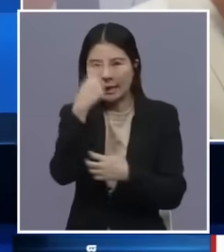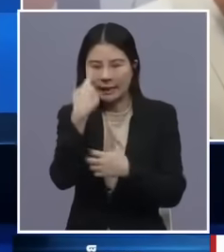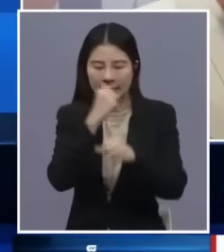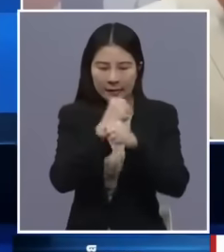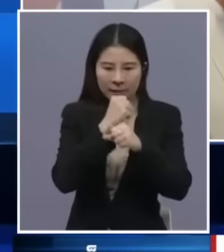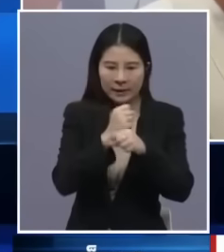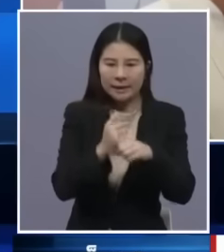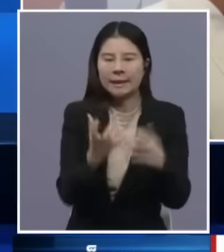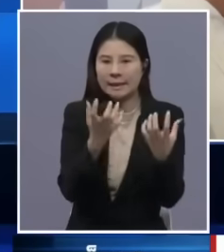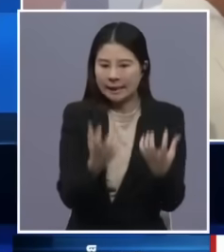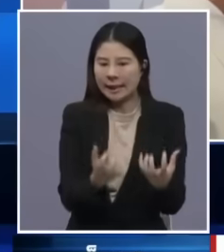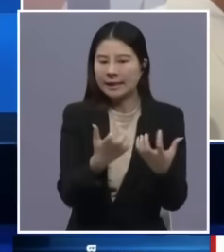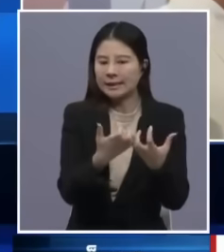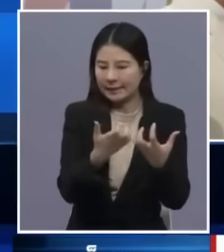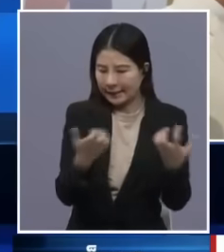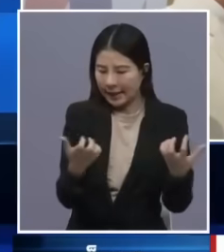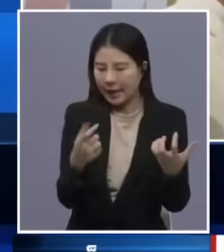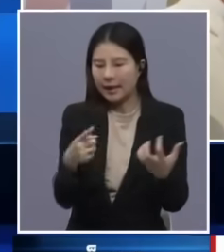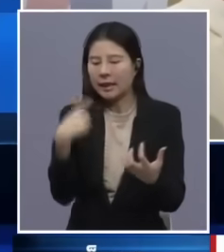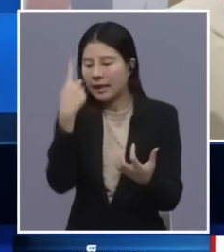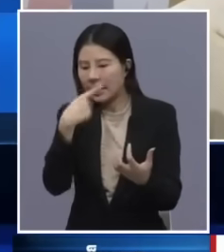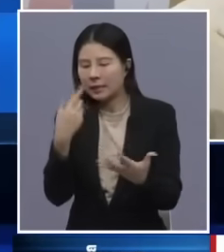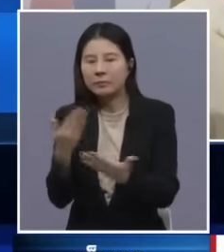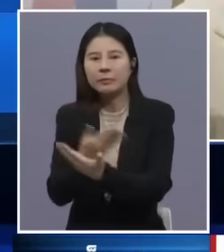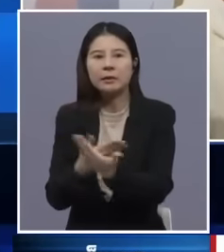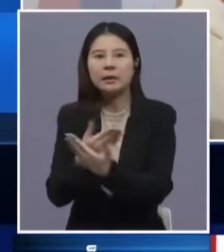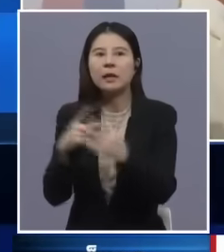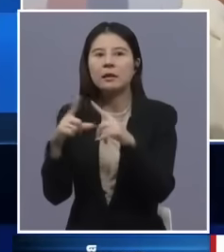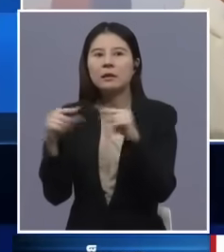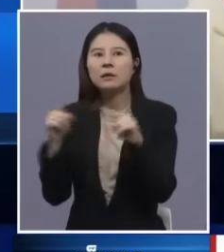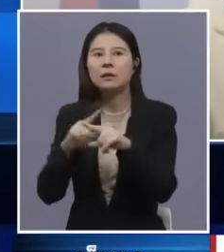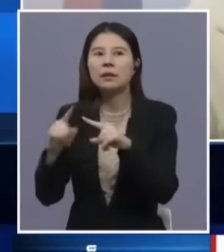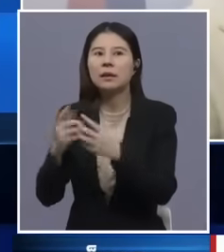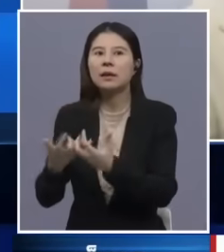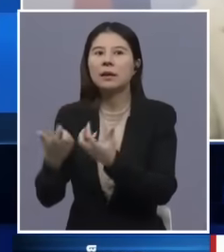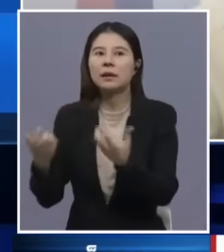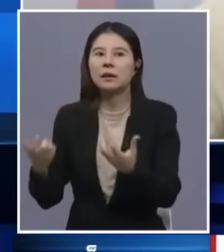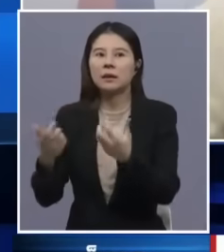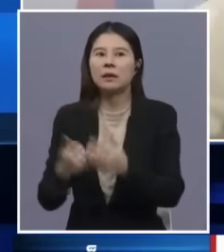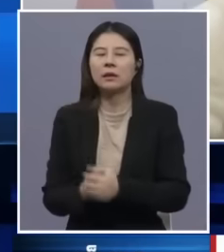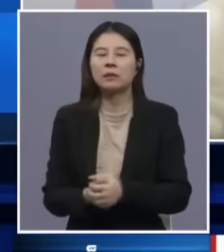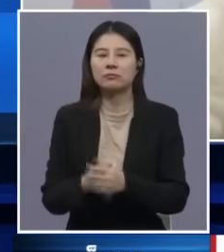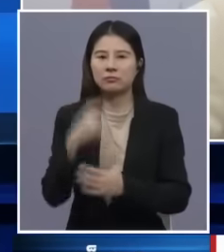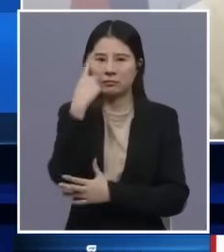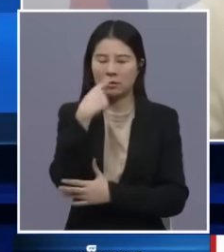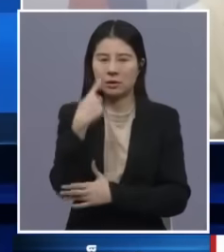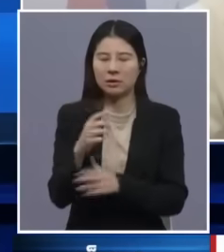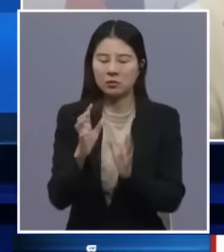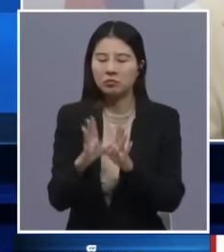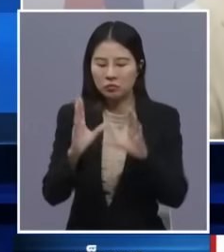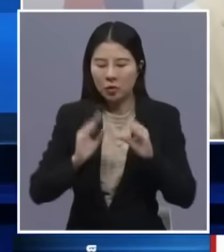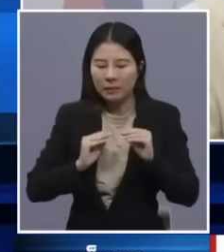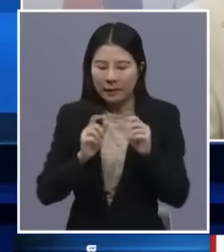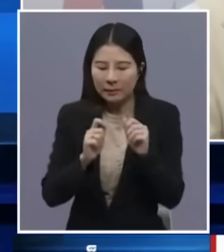ขังที่อยู่ระหว่างการพิจารณาคดีนะฮะแล้วสิ่งสำคัญคือในกรณีที่จะอนุญาตให้คุณทักษิ